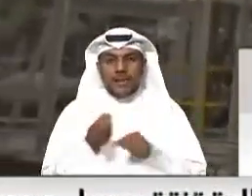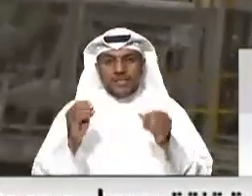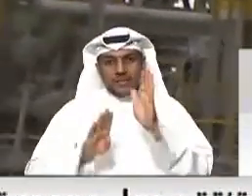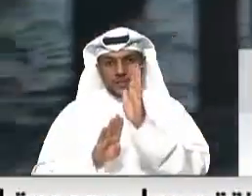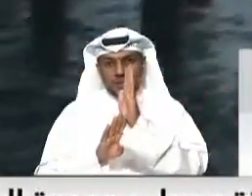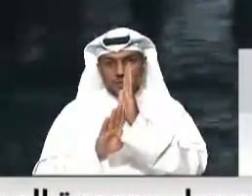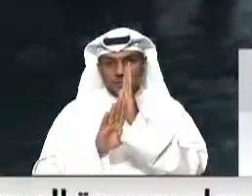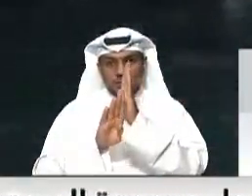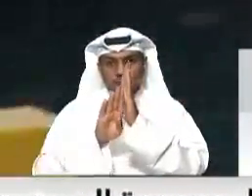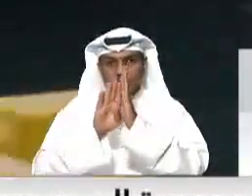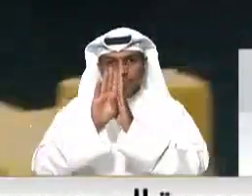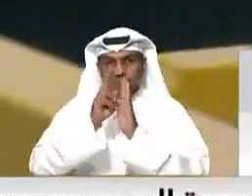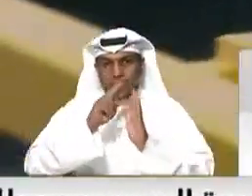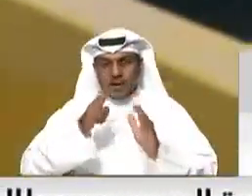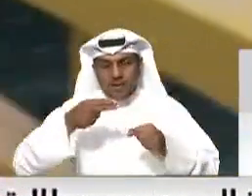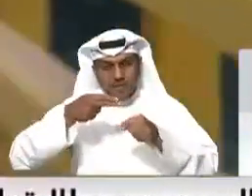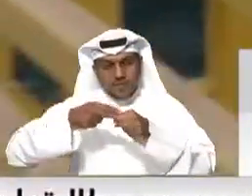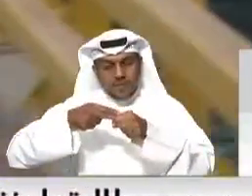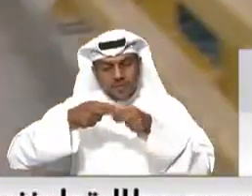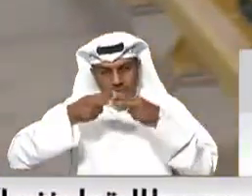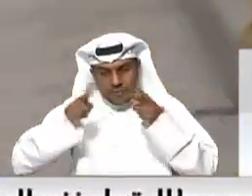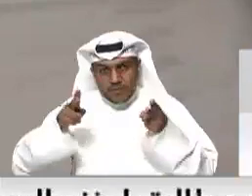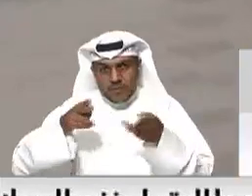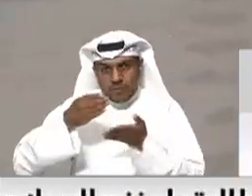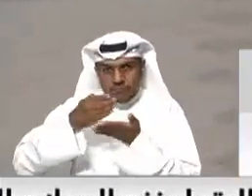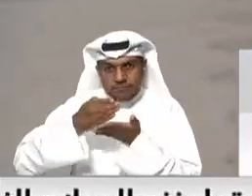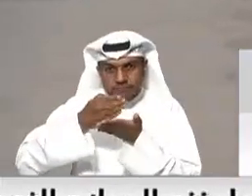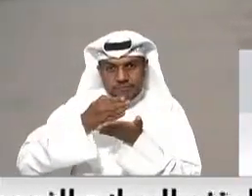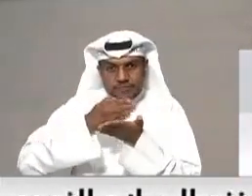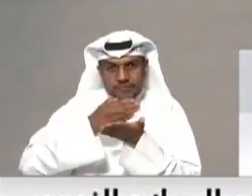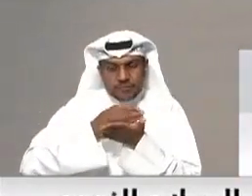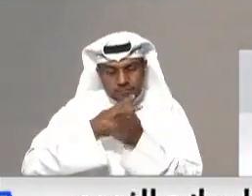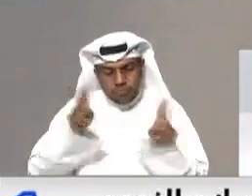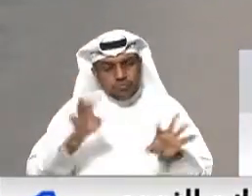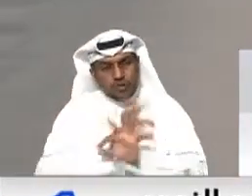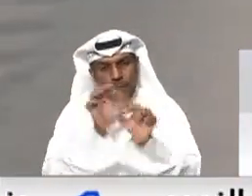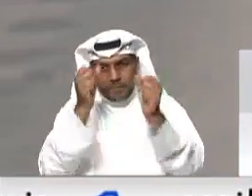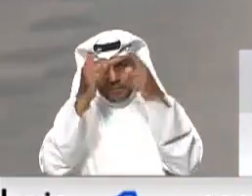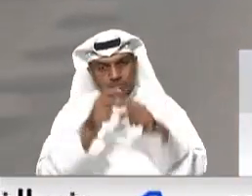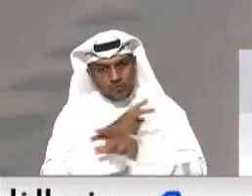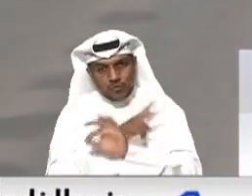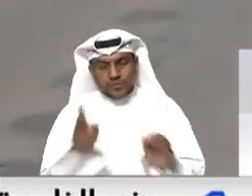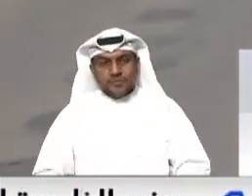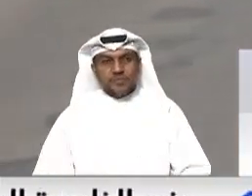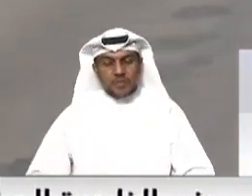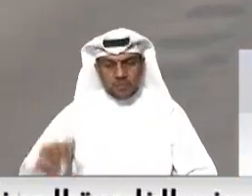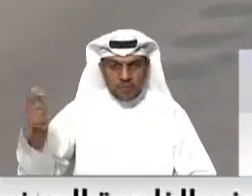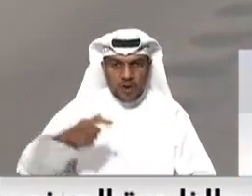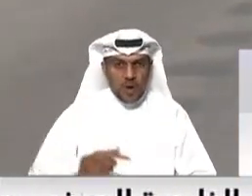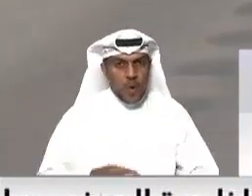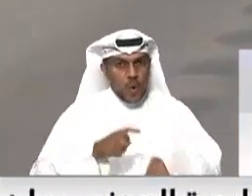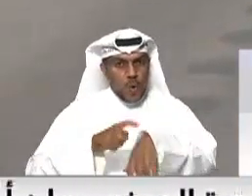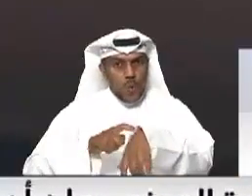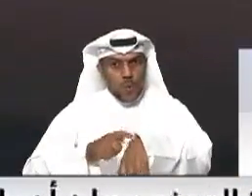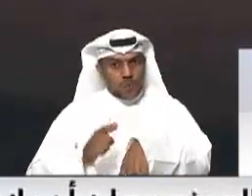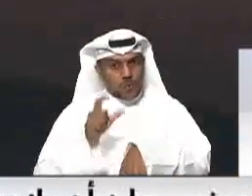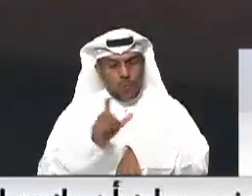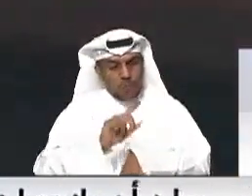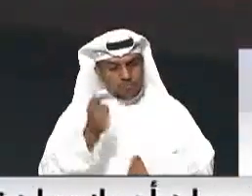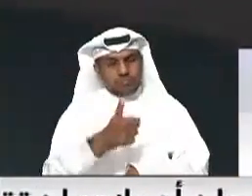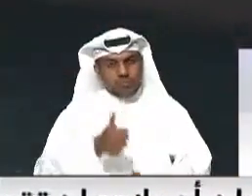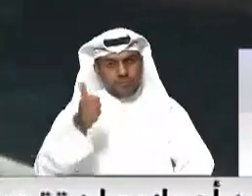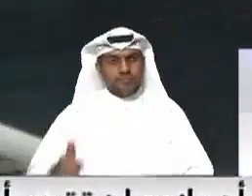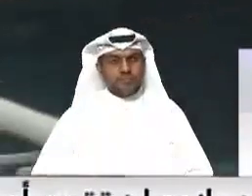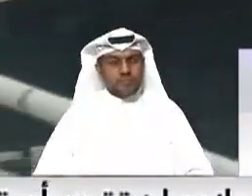لإعادة تشغيل المصفاة تدريجيا خلال وقت قياسي، مشيرة لبدء الاستعدادات لعمليات